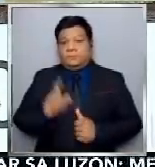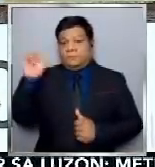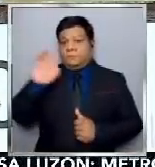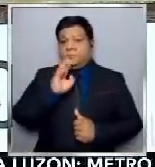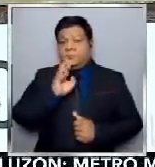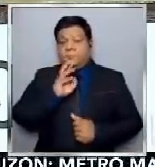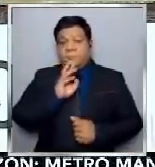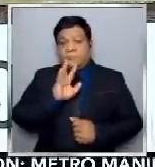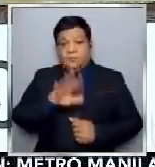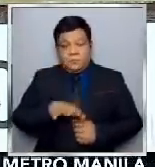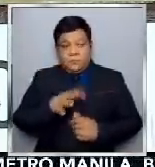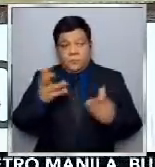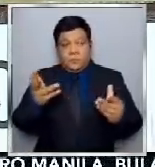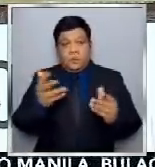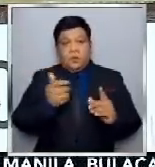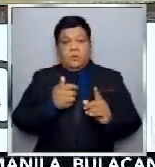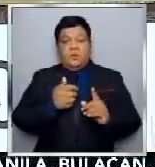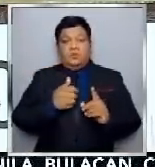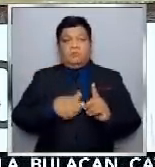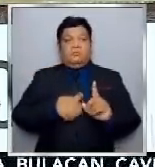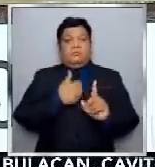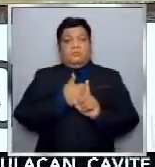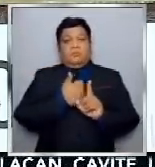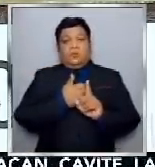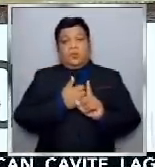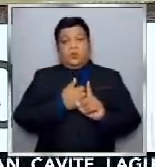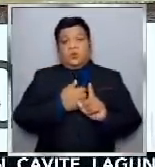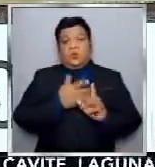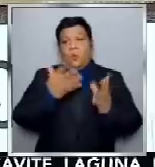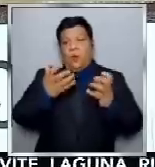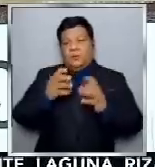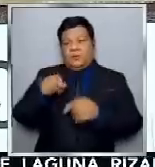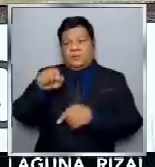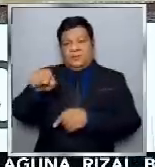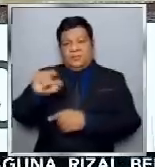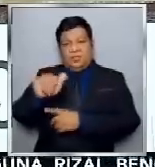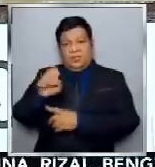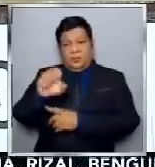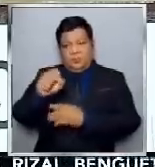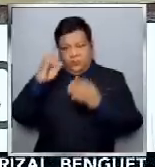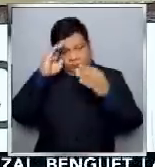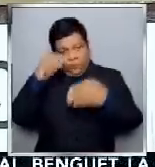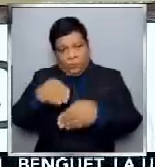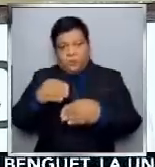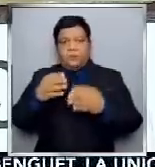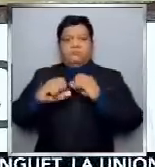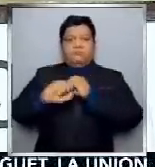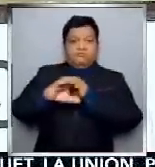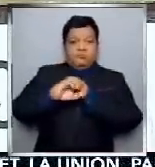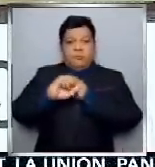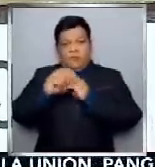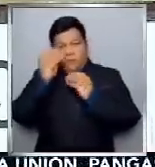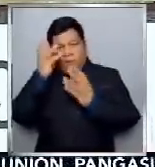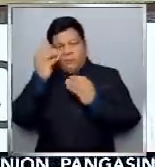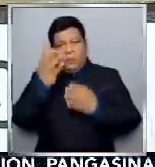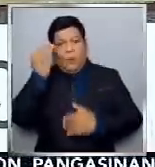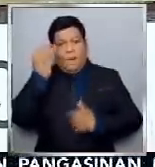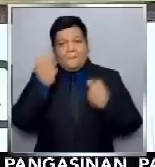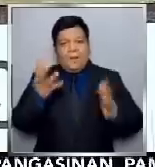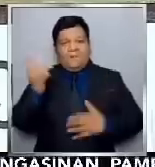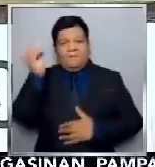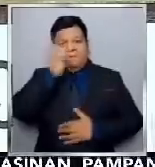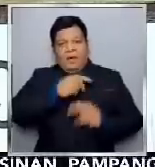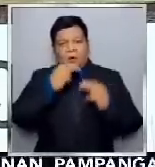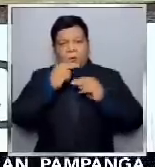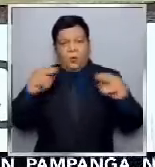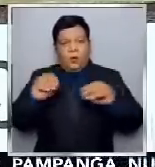because he wanted Director James to focus in the meantime dito sa education and information. Ang dami kasing fake news na naglipa na